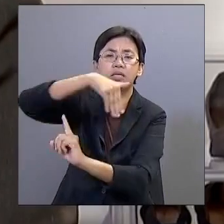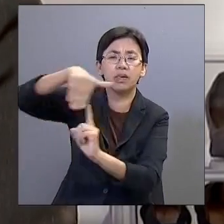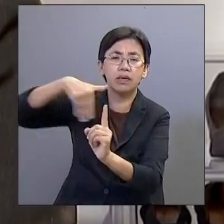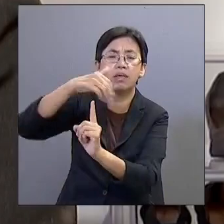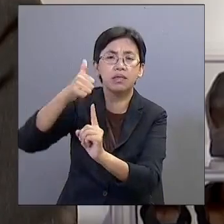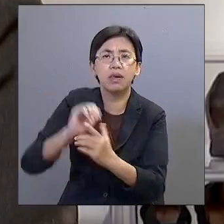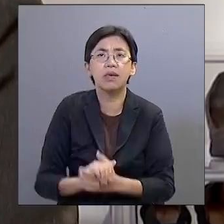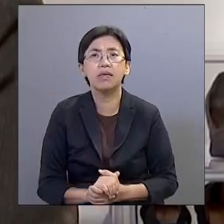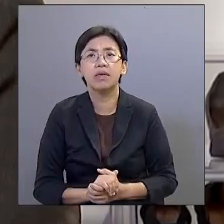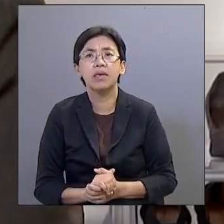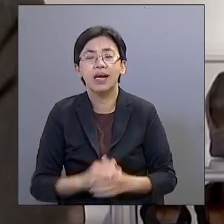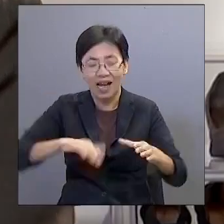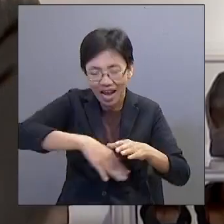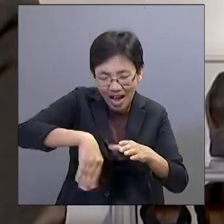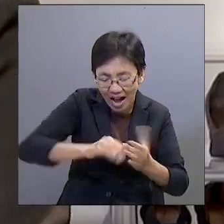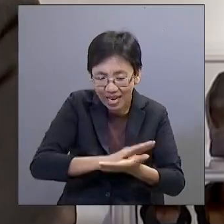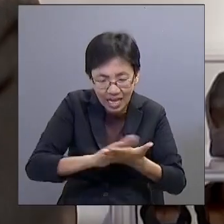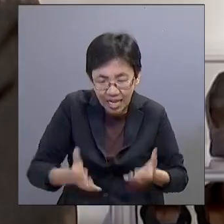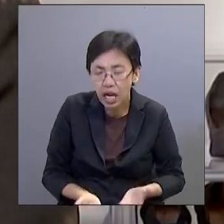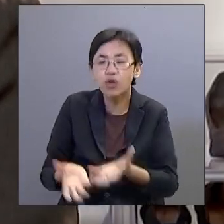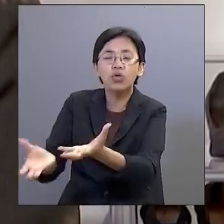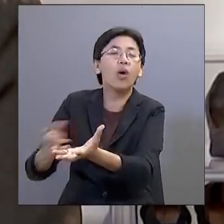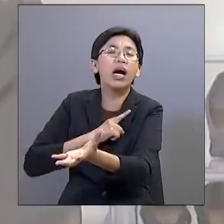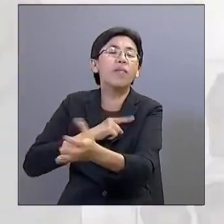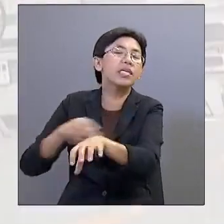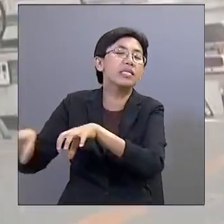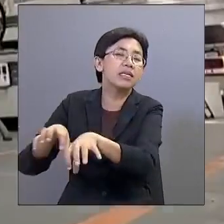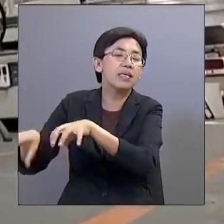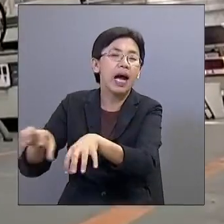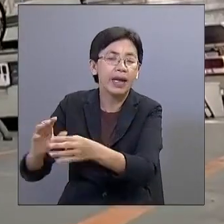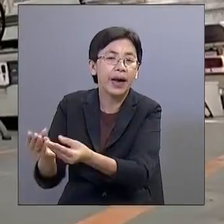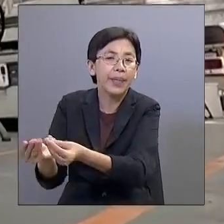บล้างนิดนึงแล้วก็แบบส่งไปให้พวกเขา